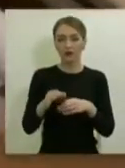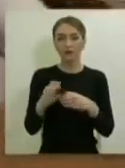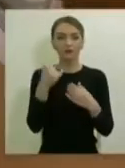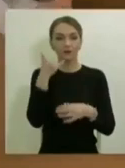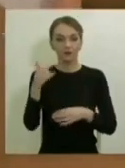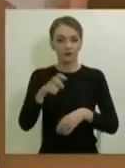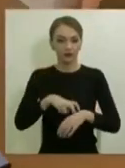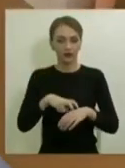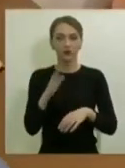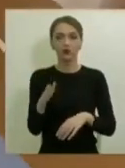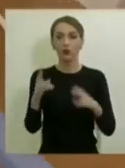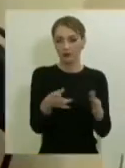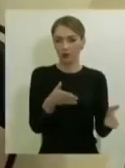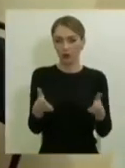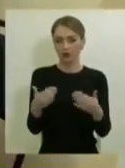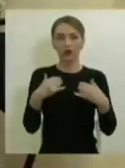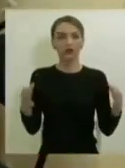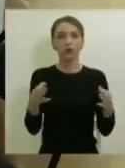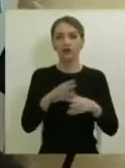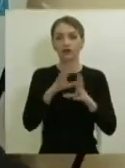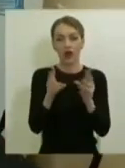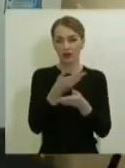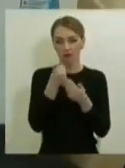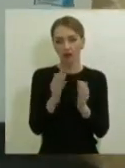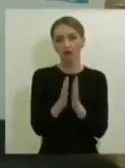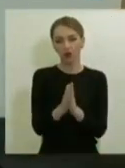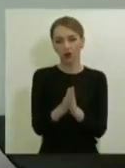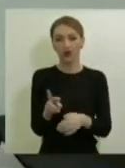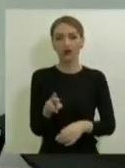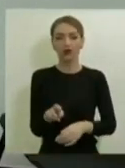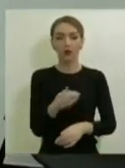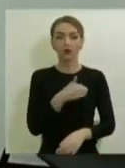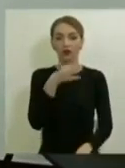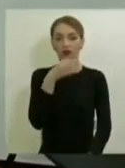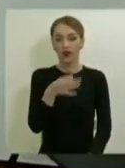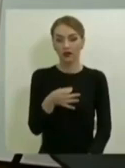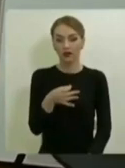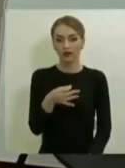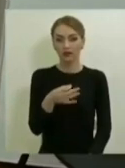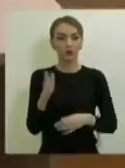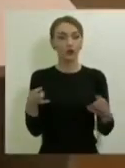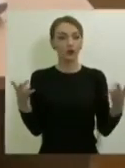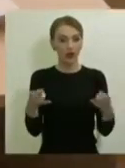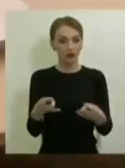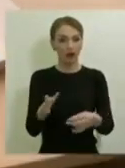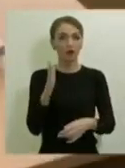по обличчю ці рани, не дай Бог нікому бути на їхньому місці. Тому ключове завдання зараз –